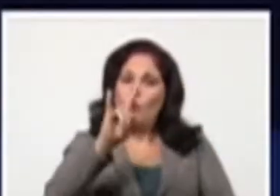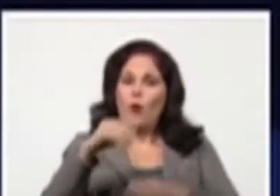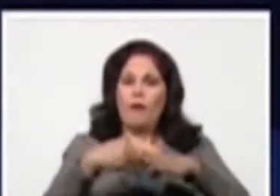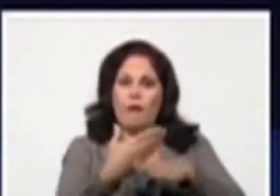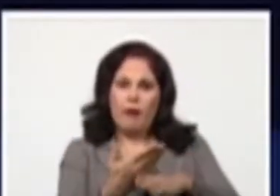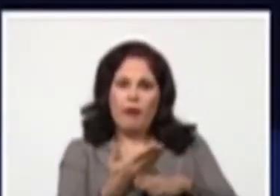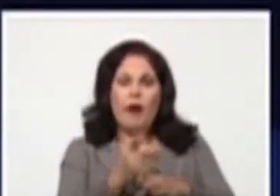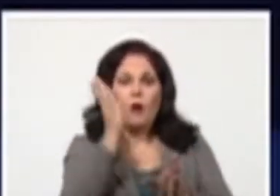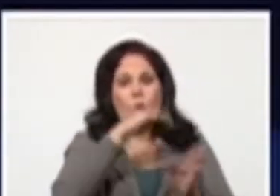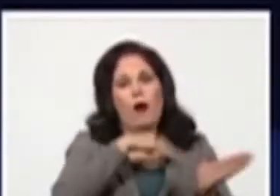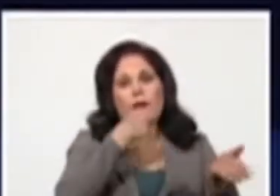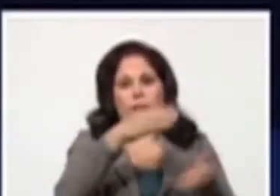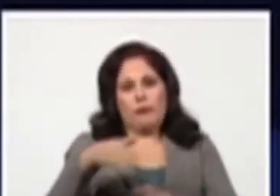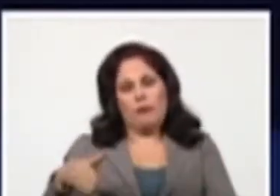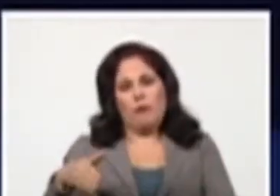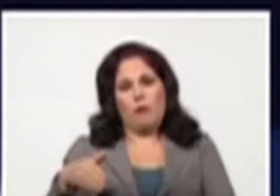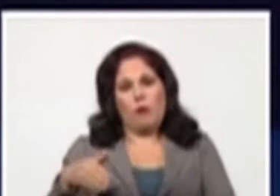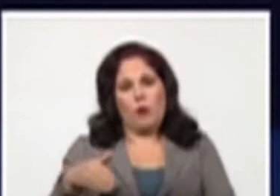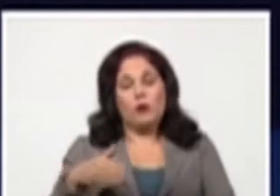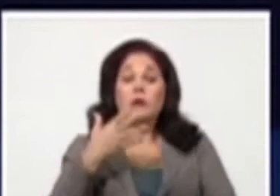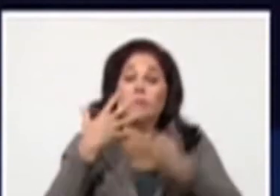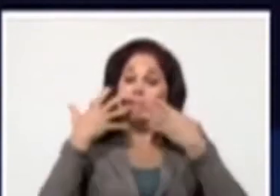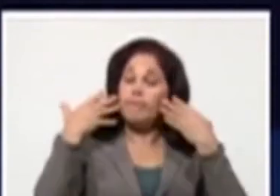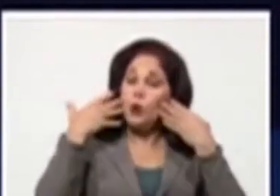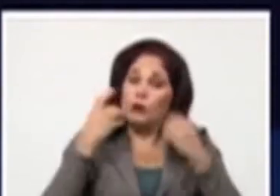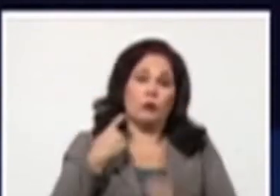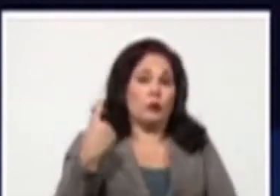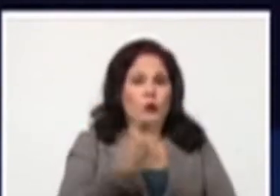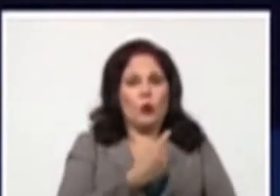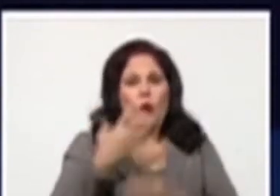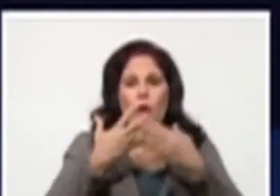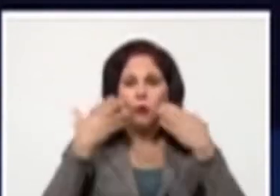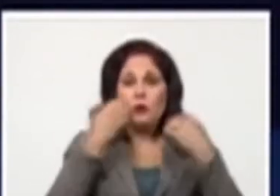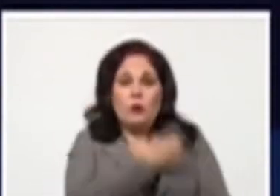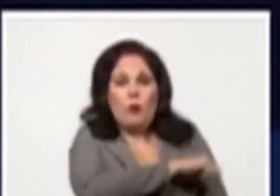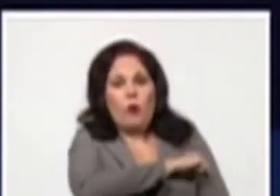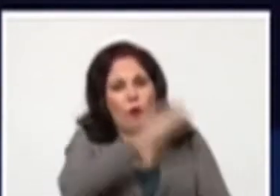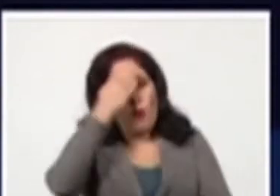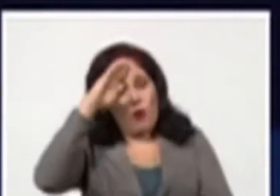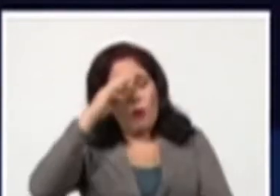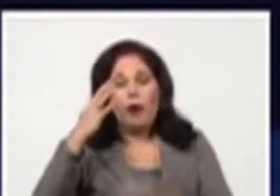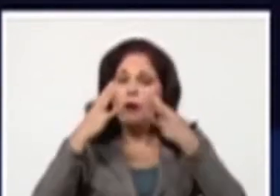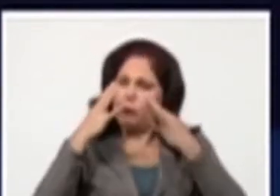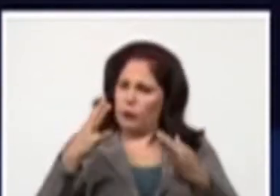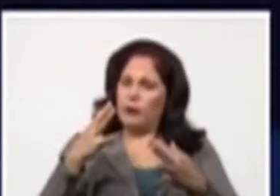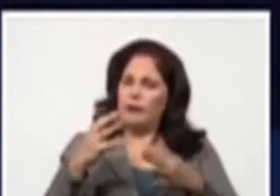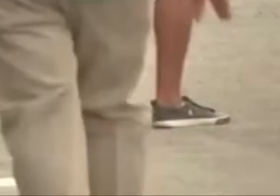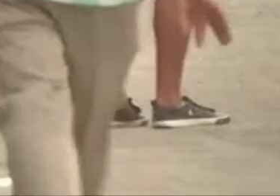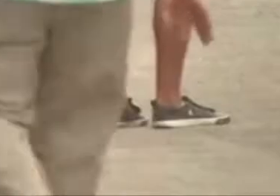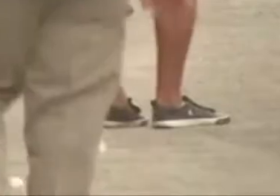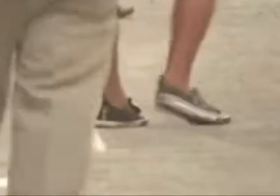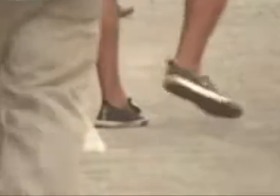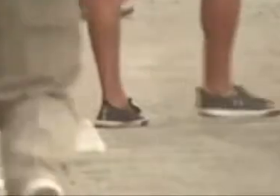Сегодня 9-й день, когда у нас нет умерших от COVID-19. Мы удовлетворены достигнутыми целями по заботе о наших